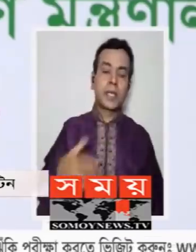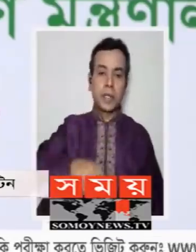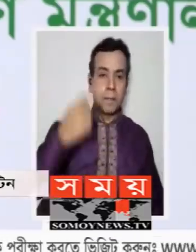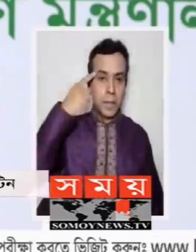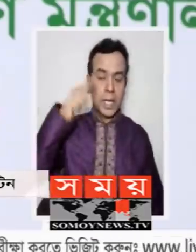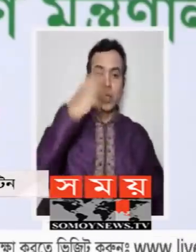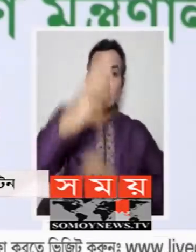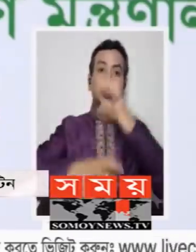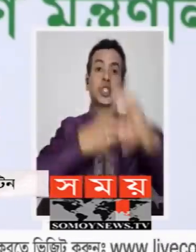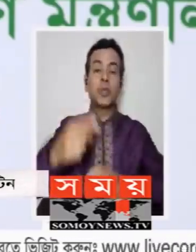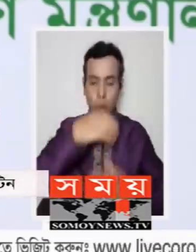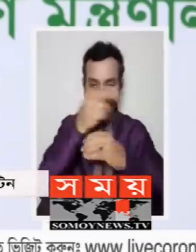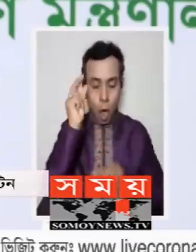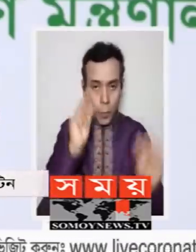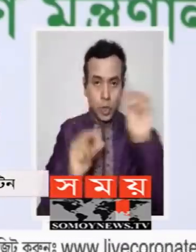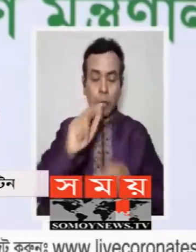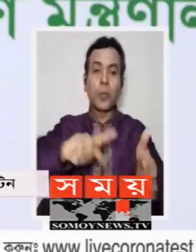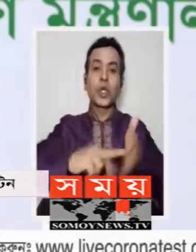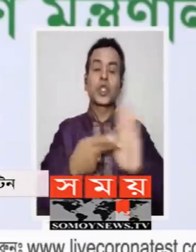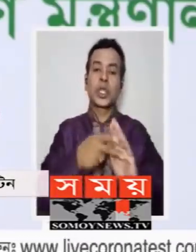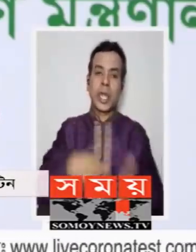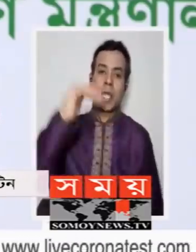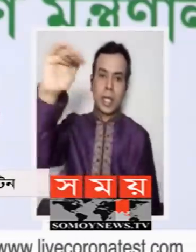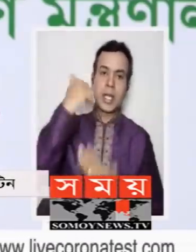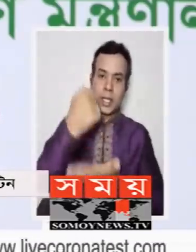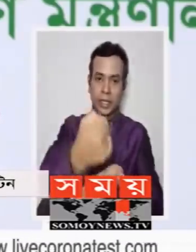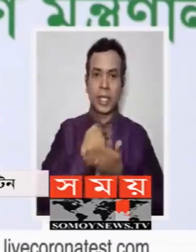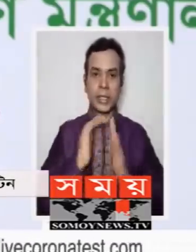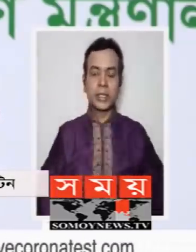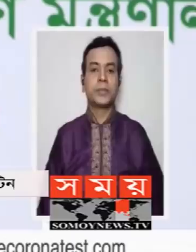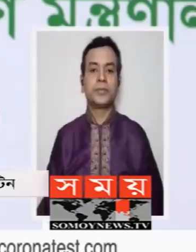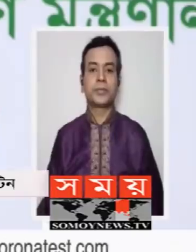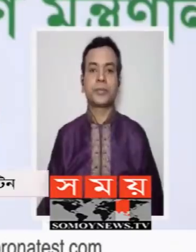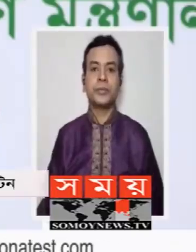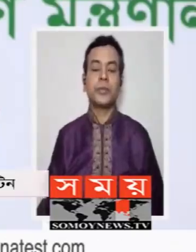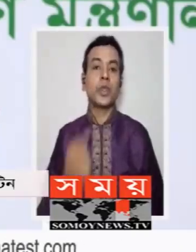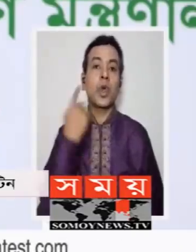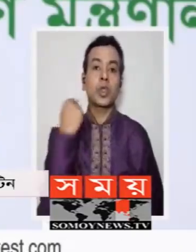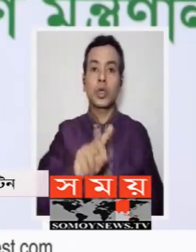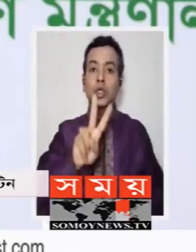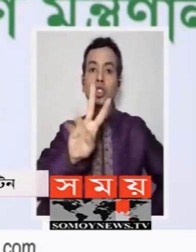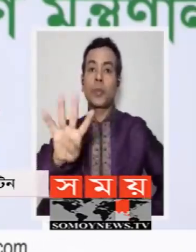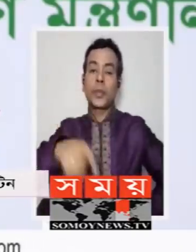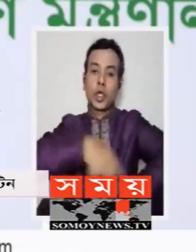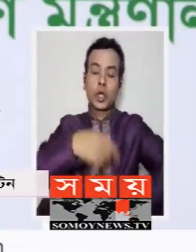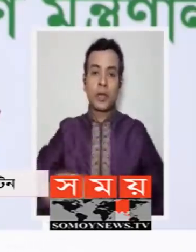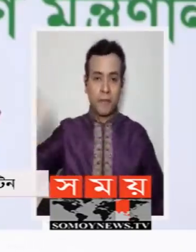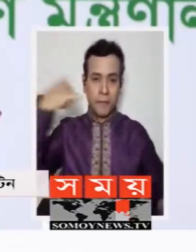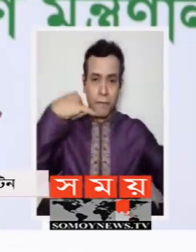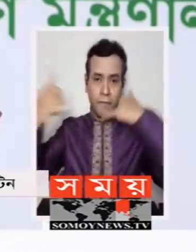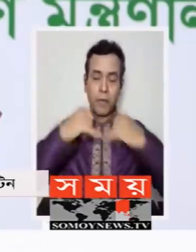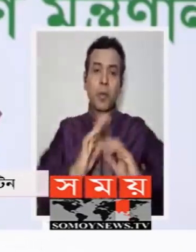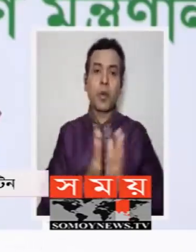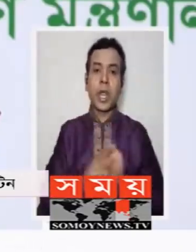রেফারেন্স ইনস্টিটিউট ফর কেমিক্যাল মেজারমেন্ট বাংলাদেশ বিজ্ঞান ও শিল্প গবেষণা পরিষদ এই বস্তু এগুলি তৈরি করেছেন এবং আমাদের জন্য